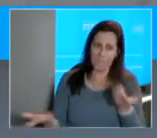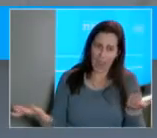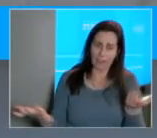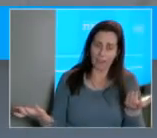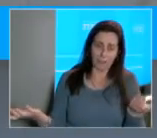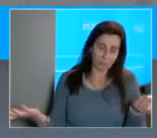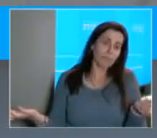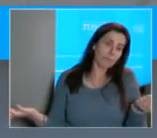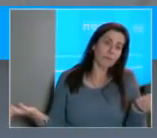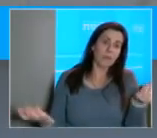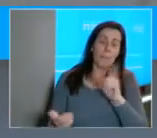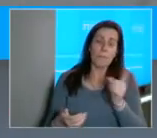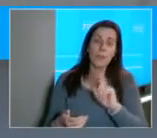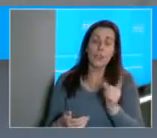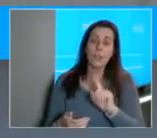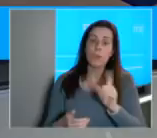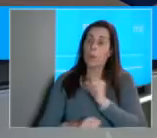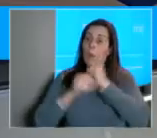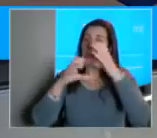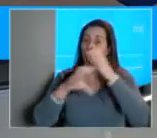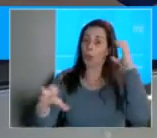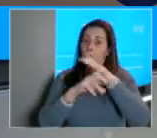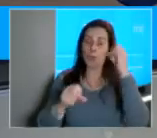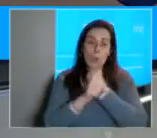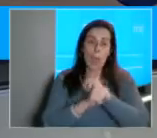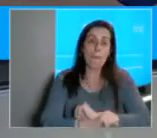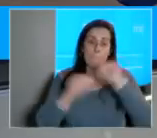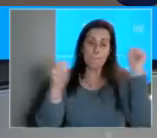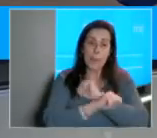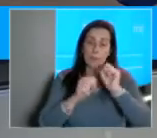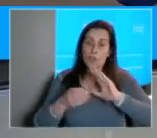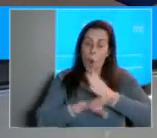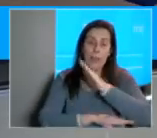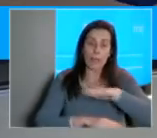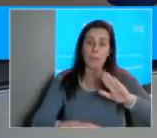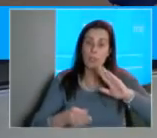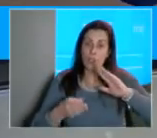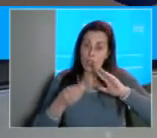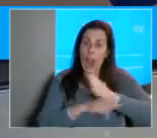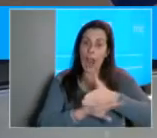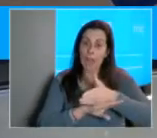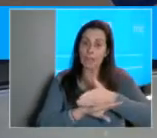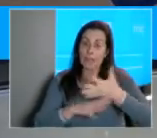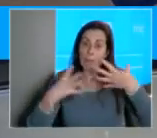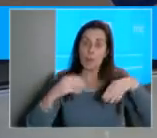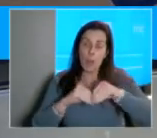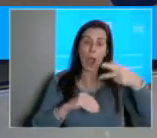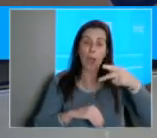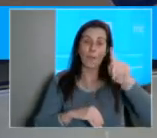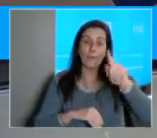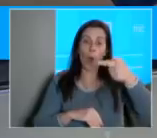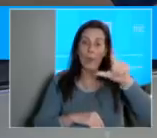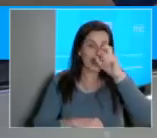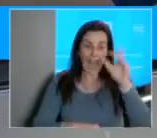חבר'ה, מי שפוצץ אוטובוסים, ומי שמבצע פיגועים, מי ששוחט ילדים, ומי ששחט את משפחת פוגל, זה